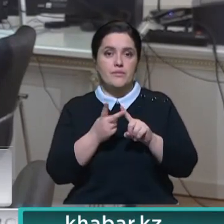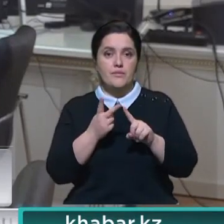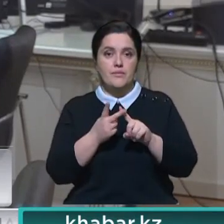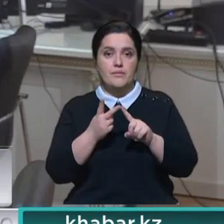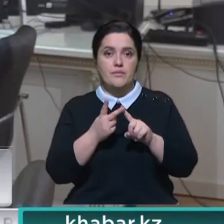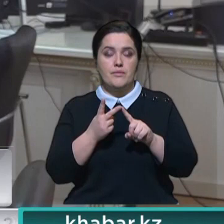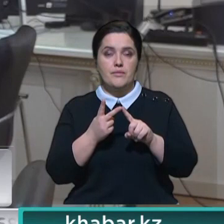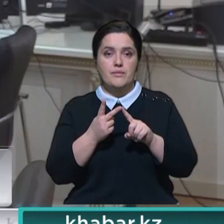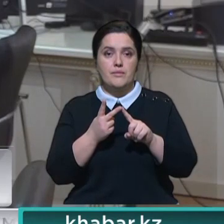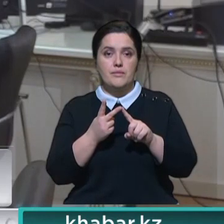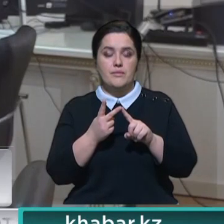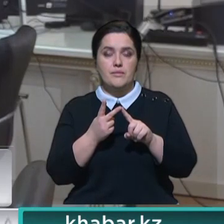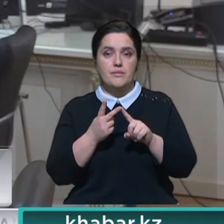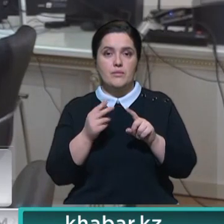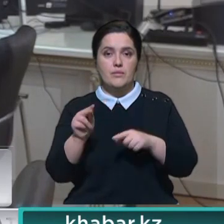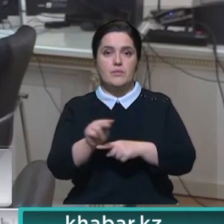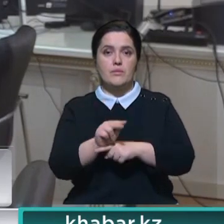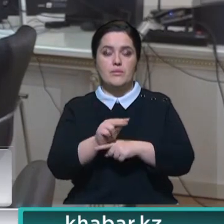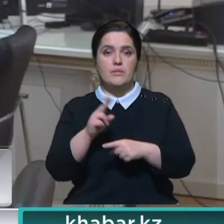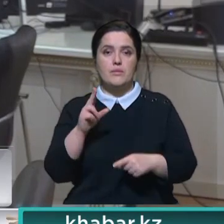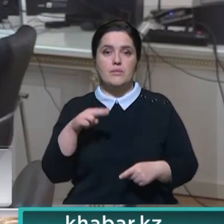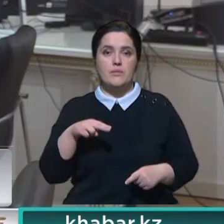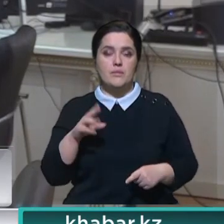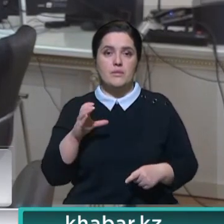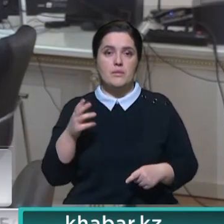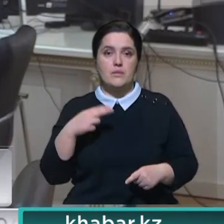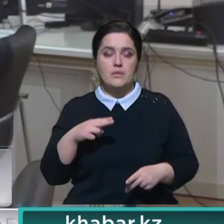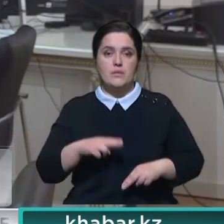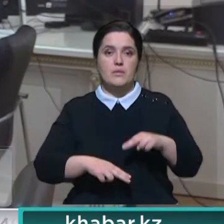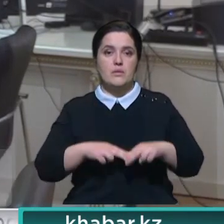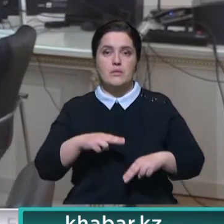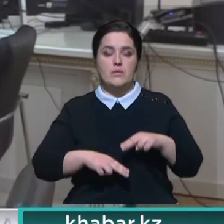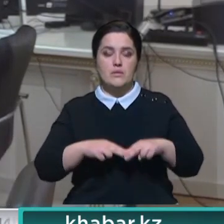все-таки самим дальше делать корректировку ПСД и строить единый теплоисточник.